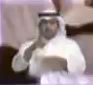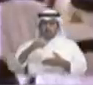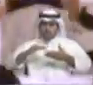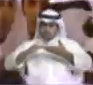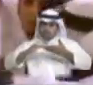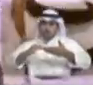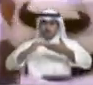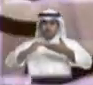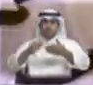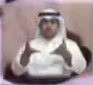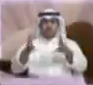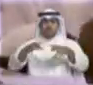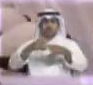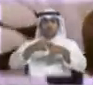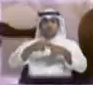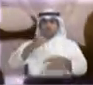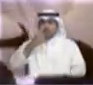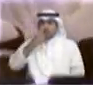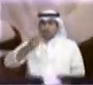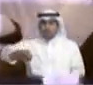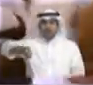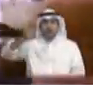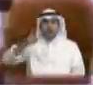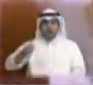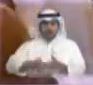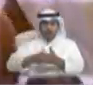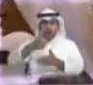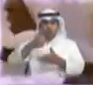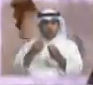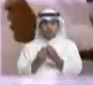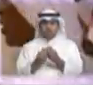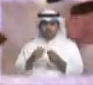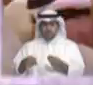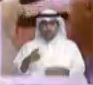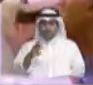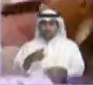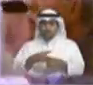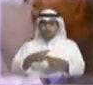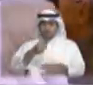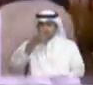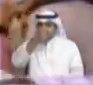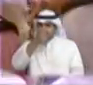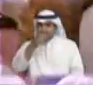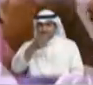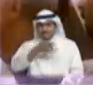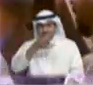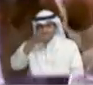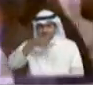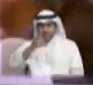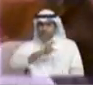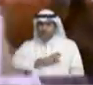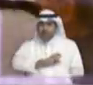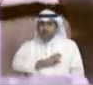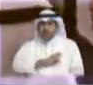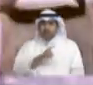العطاء والعمل، فقد فقدت الكويت رجلا من رجالاتها البررة، ووفته المنية